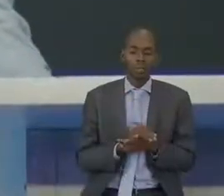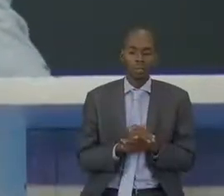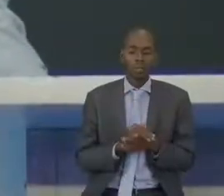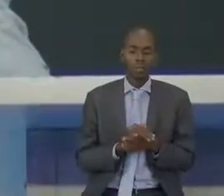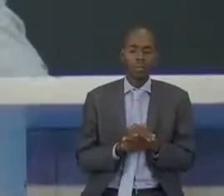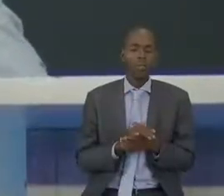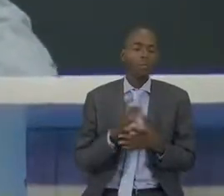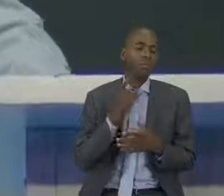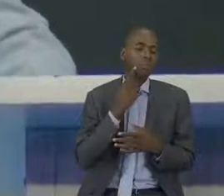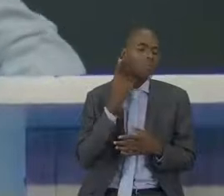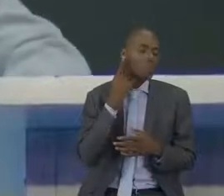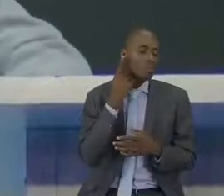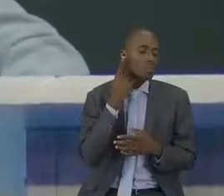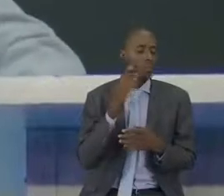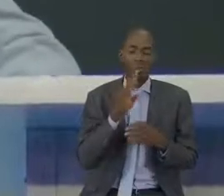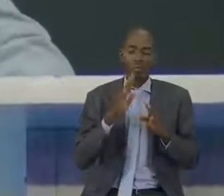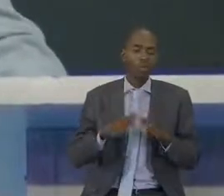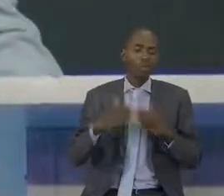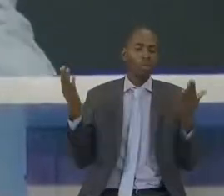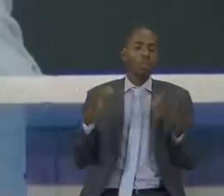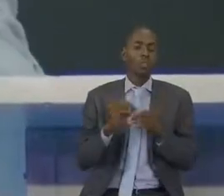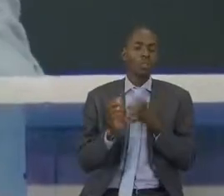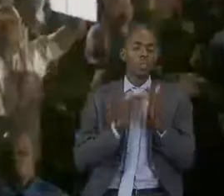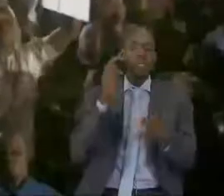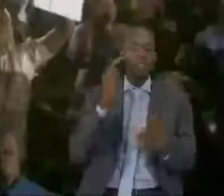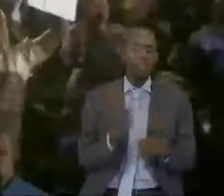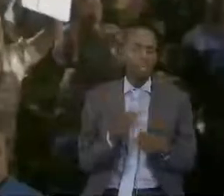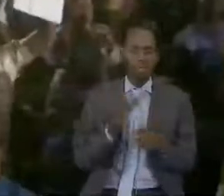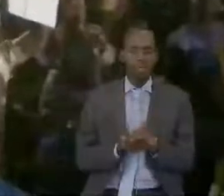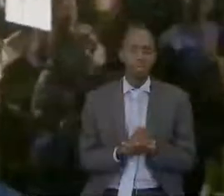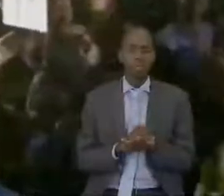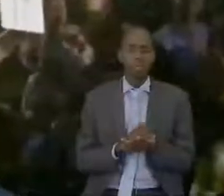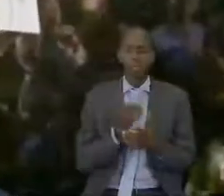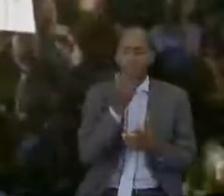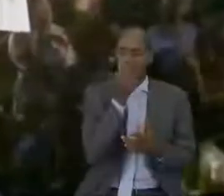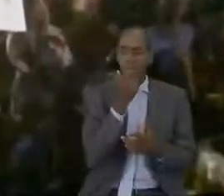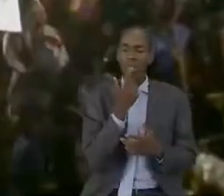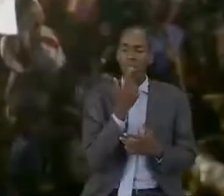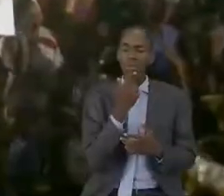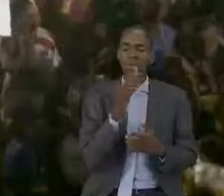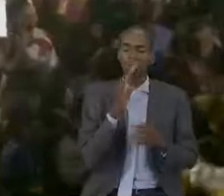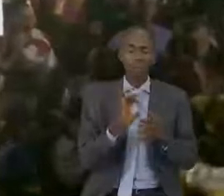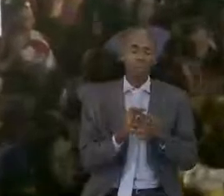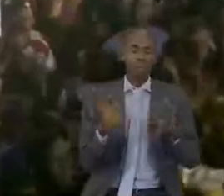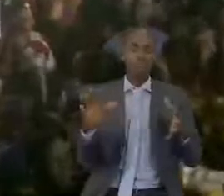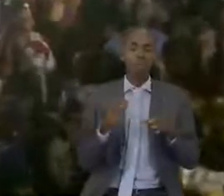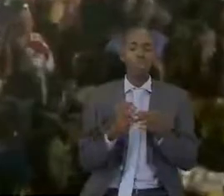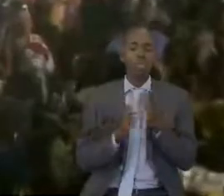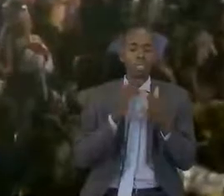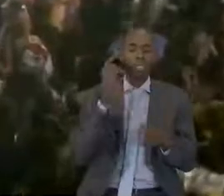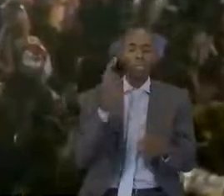Les oreilles sourdes soient ouvertes au nom de Jésus. Langue muette, soyez déliés au nom